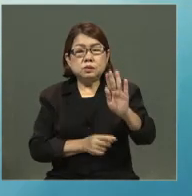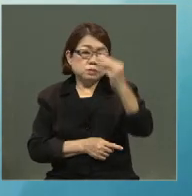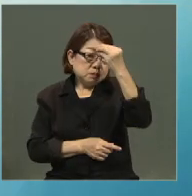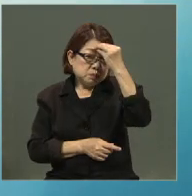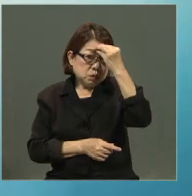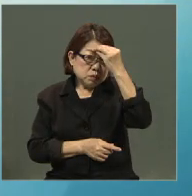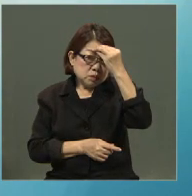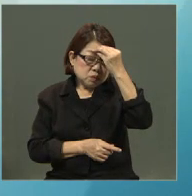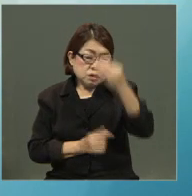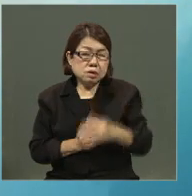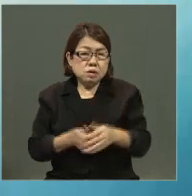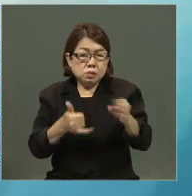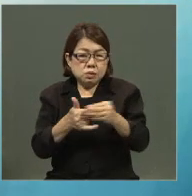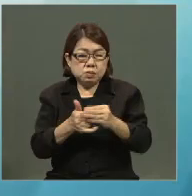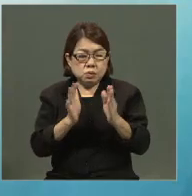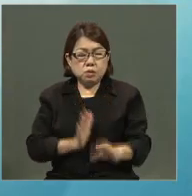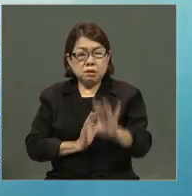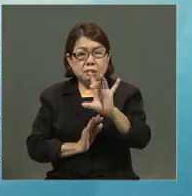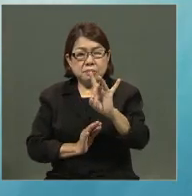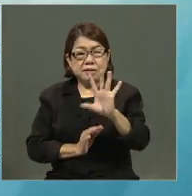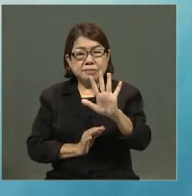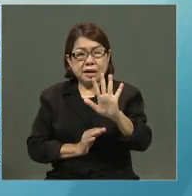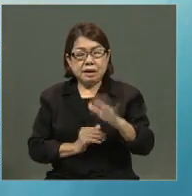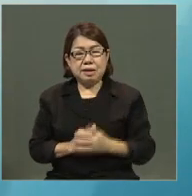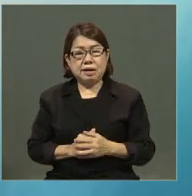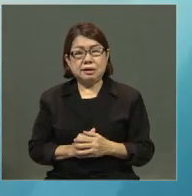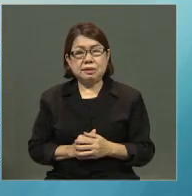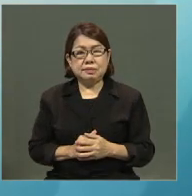สมหมื่นหกพันกว่านะครับแล้วก็ทางญี่ปุ่นนะครับก็อยู่ที่85รายเป็น 2